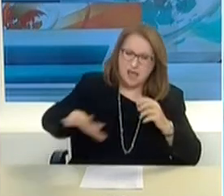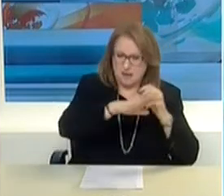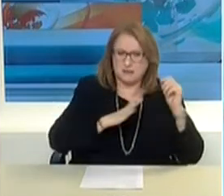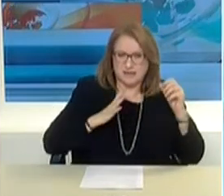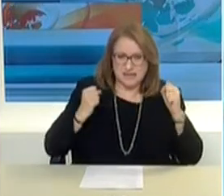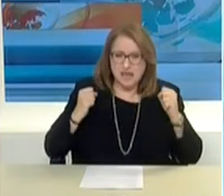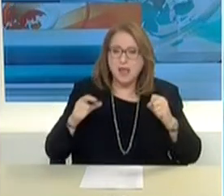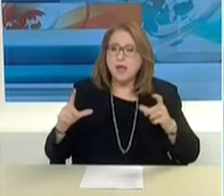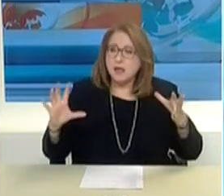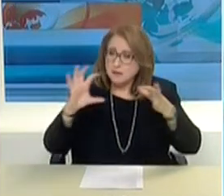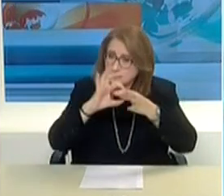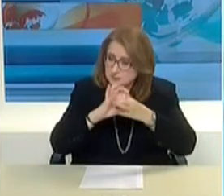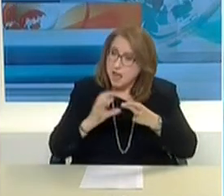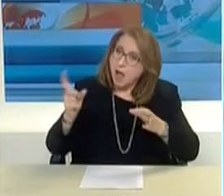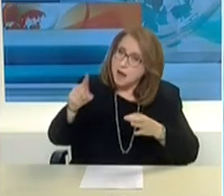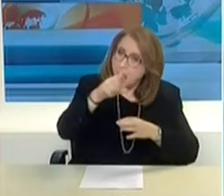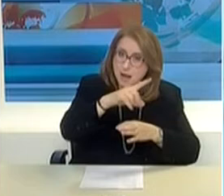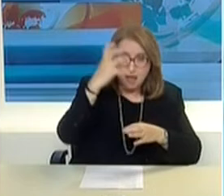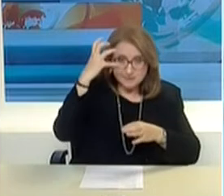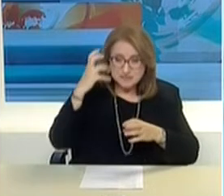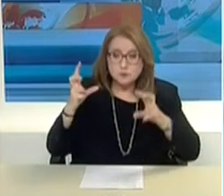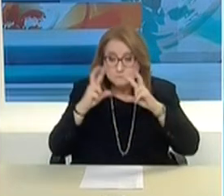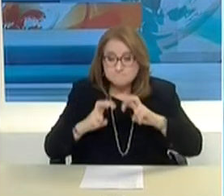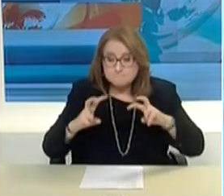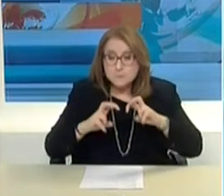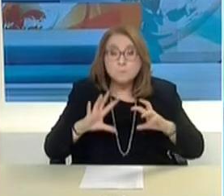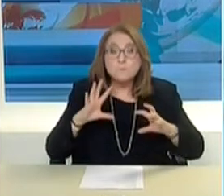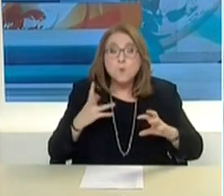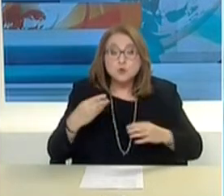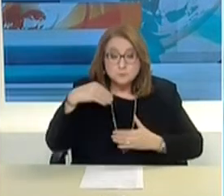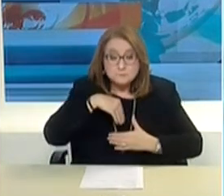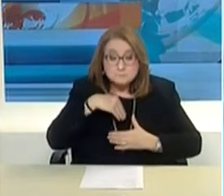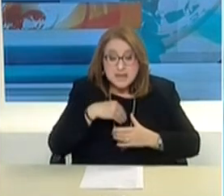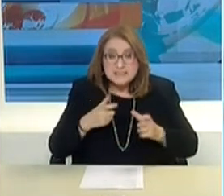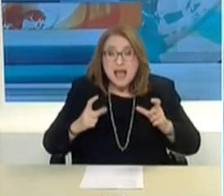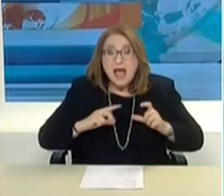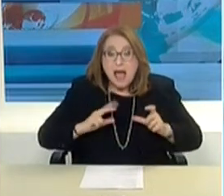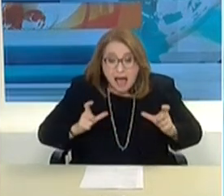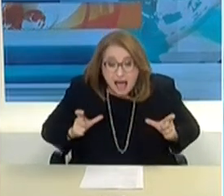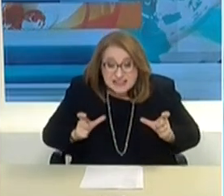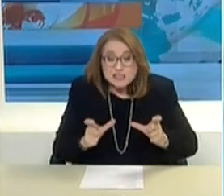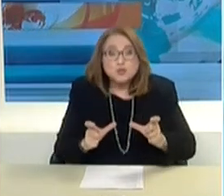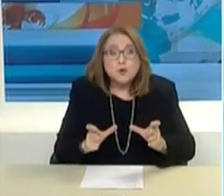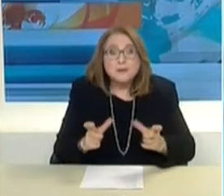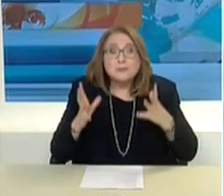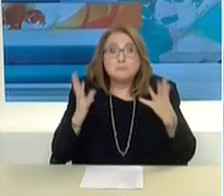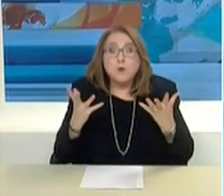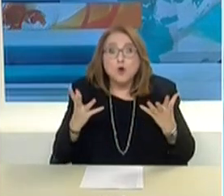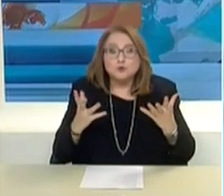άλλων ομάδων επιστημόνων, μελέτη αντισωμάτων. Τι σημαίνει αυτό? Σημαίνει